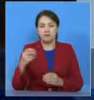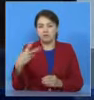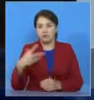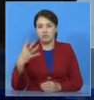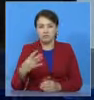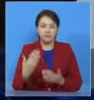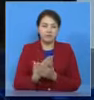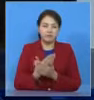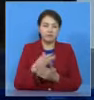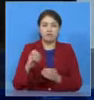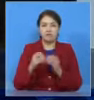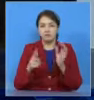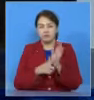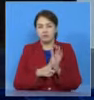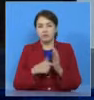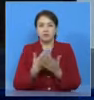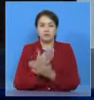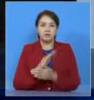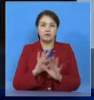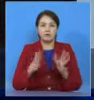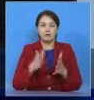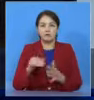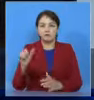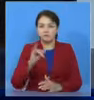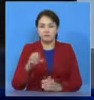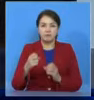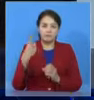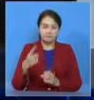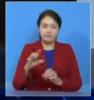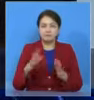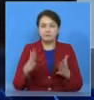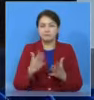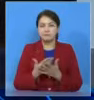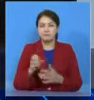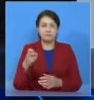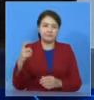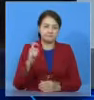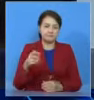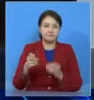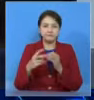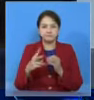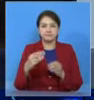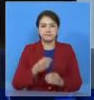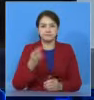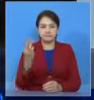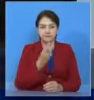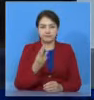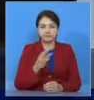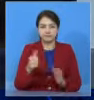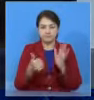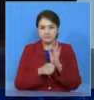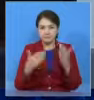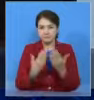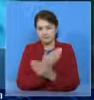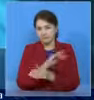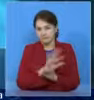случаев, в Темирском районе 17 новых случаев, в Уильском районе 1 случай, в Хромтауском районе 12 случаев и в Шалкарском районе 6